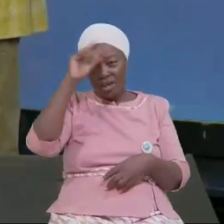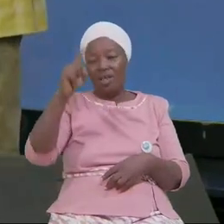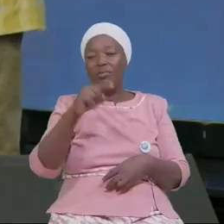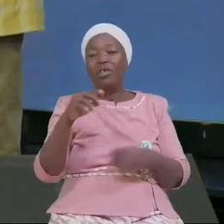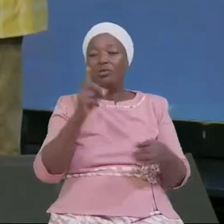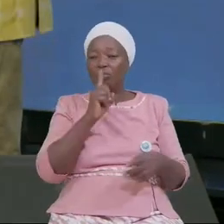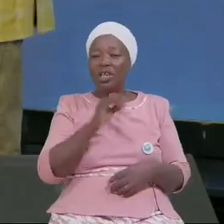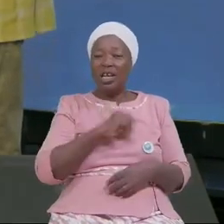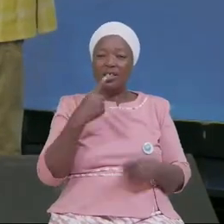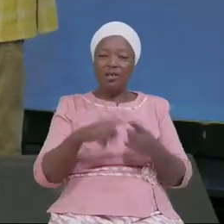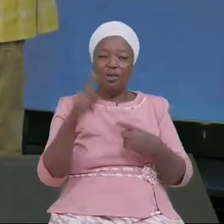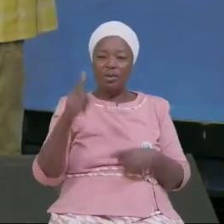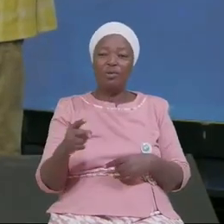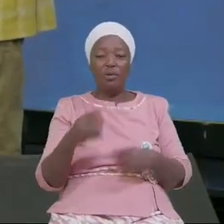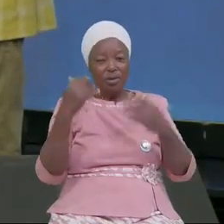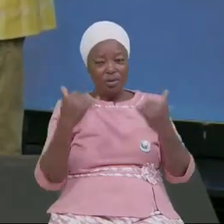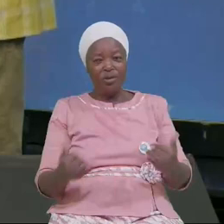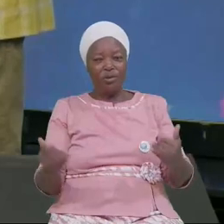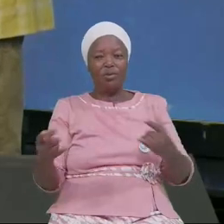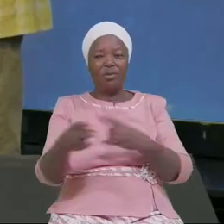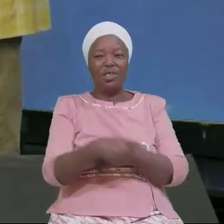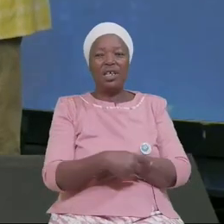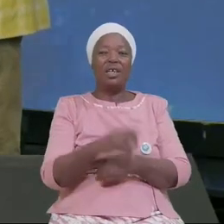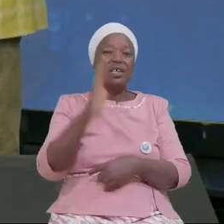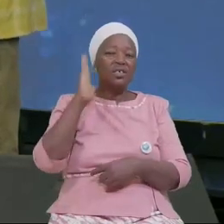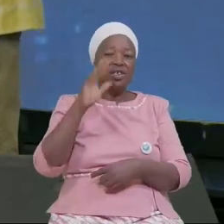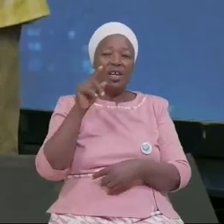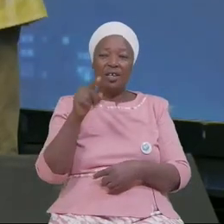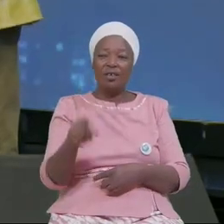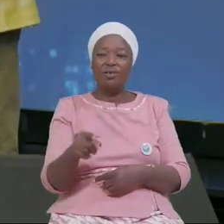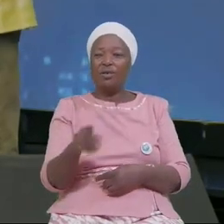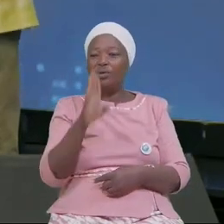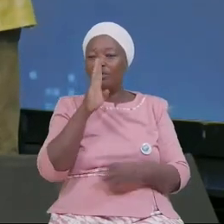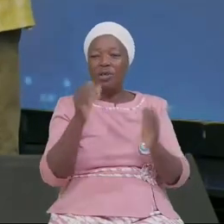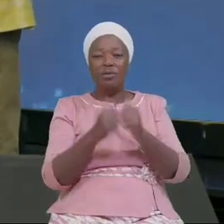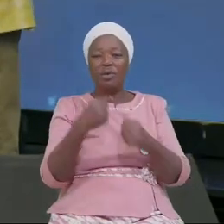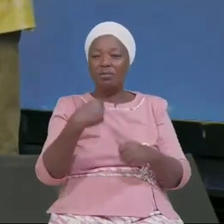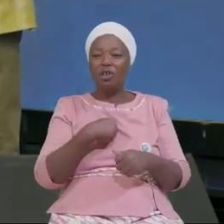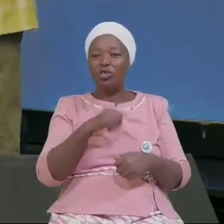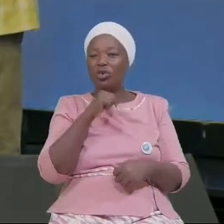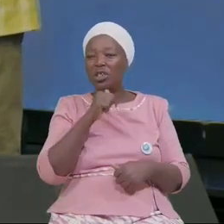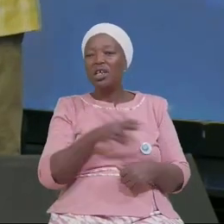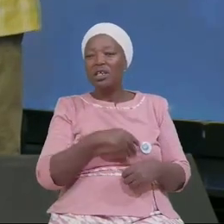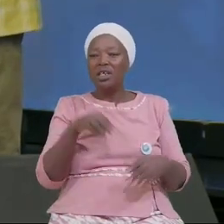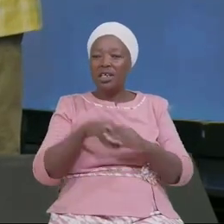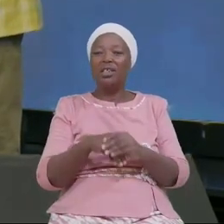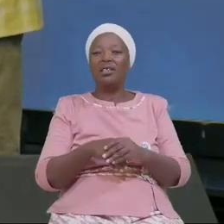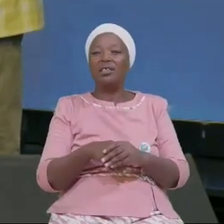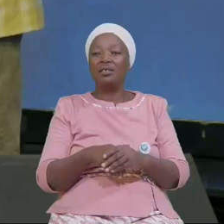en vérité, aujourd'hui tu seras avec moi dans le paradis. »